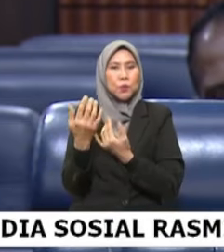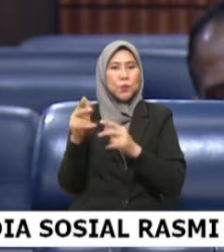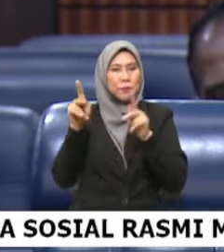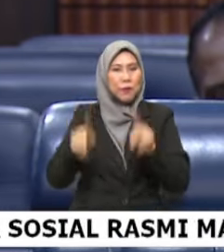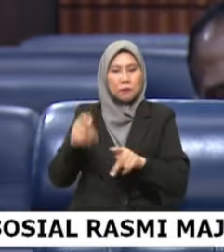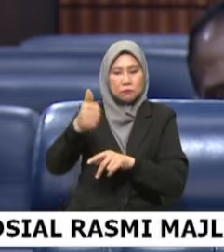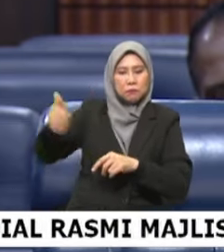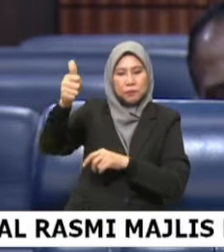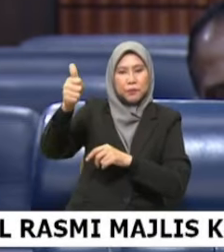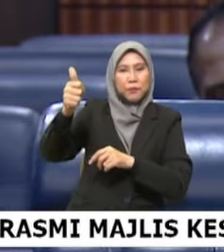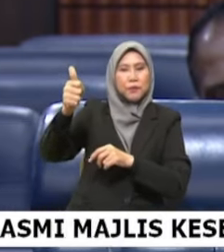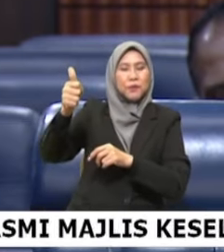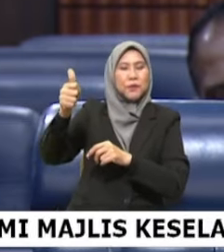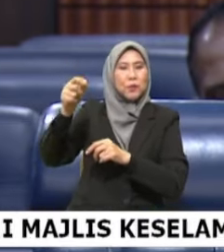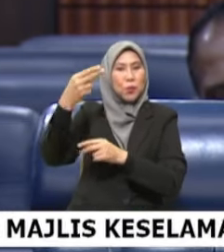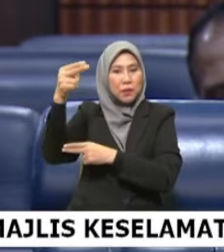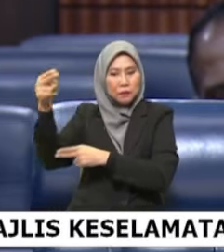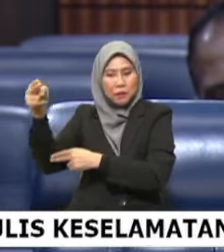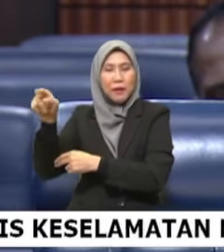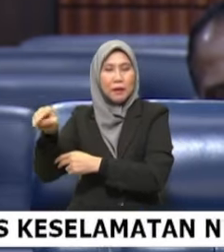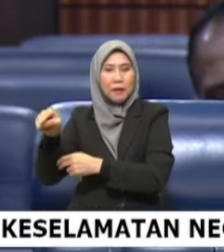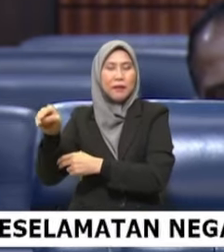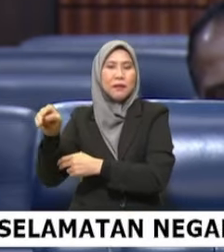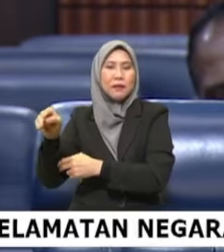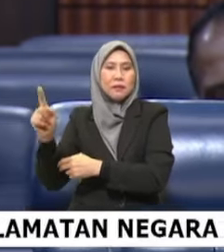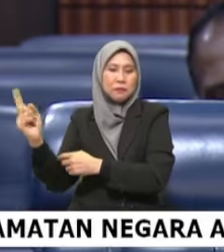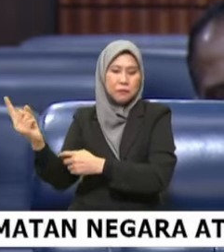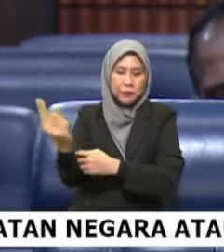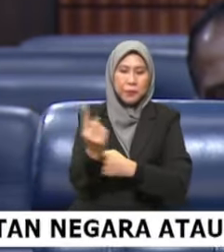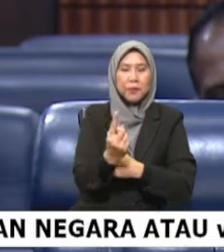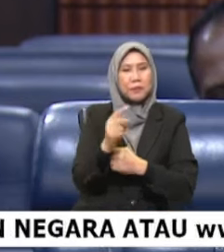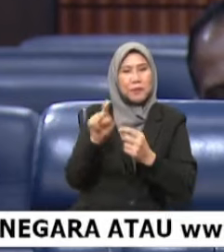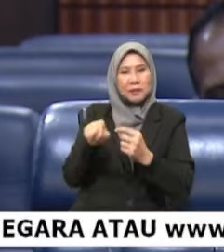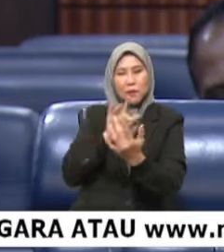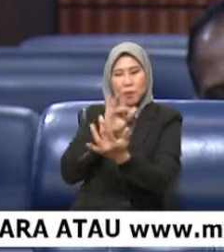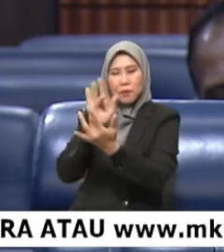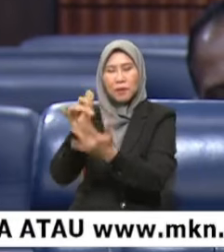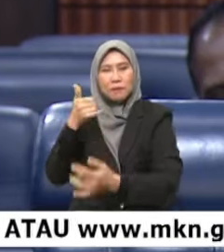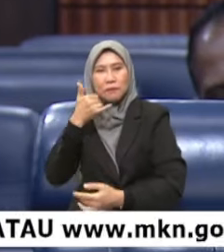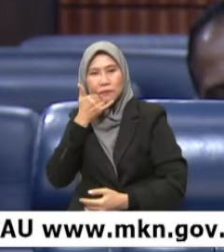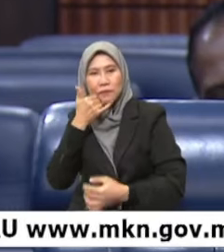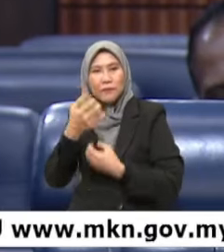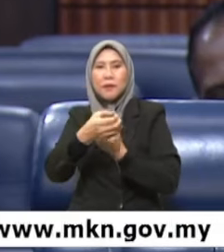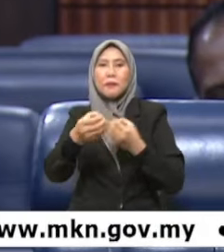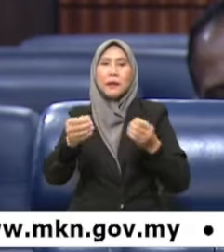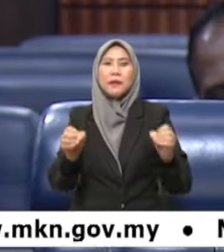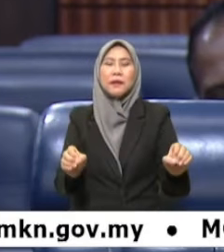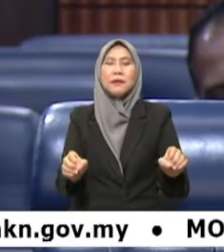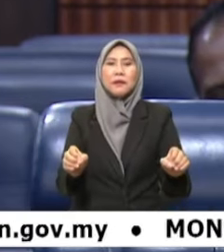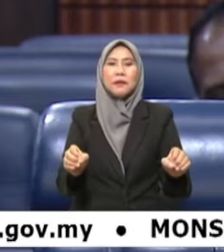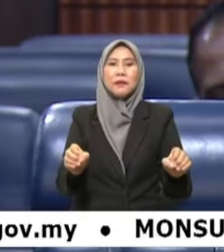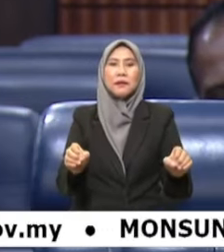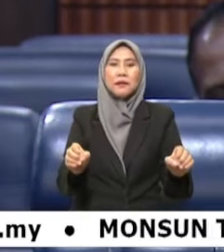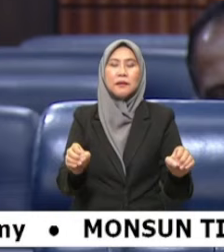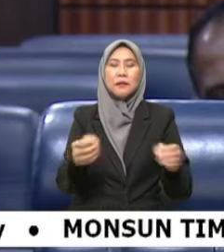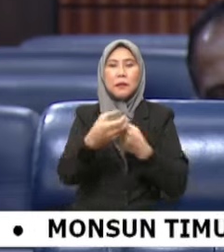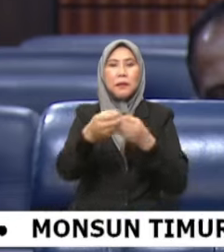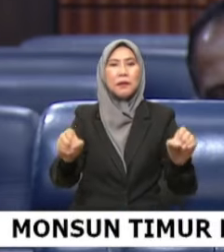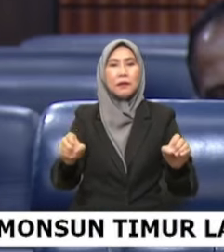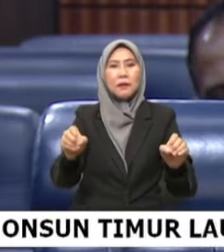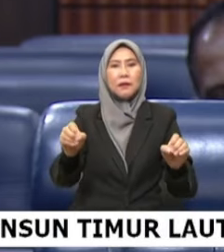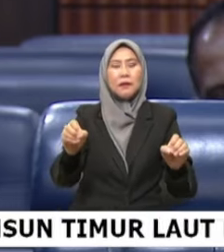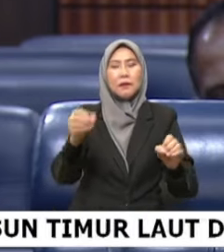pihak berkuasa. Dan keempat, menghubungi segera pejabat jabatan perkhidmatan